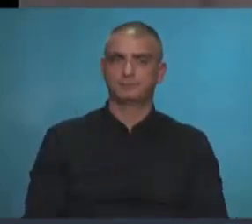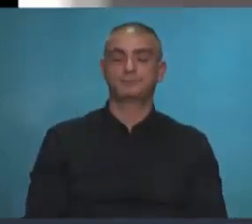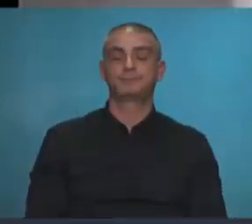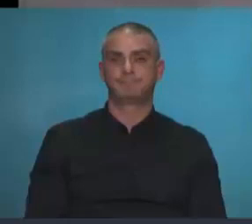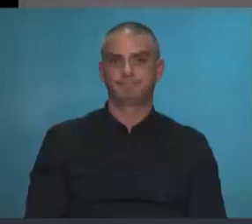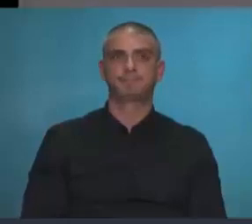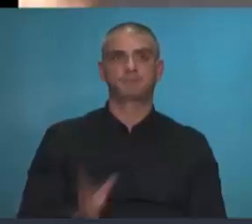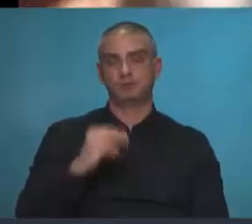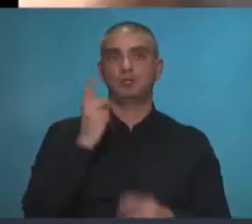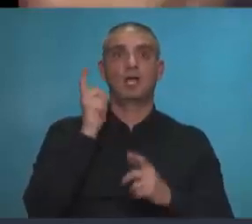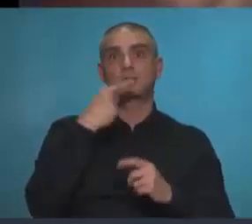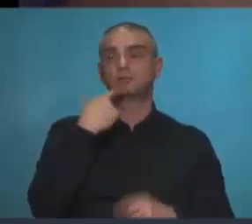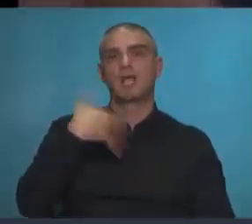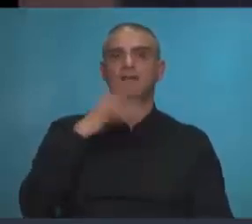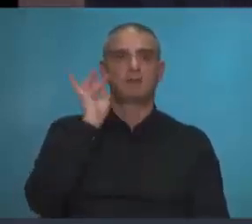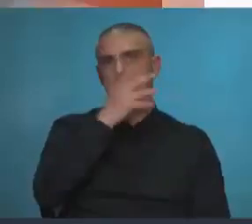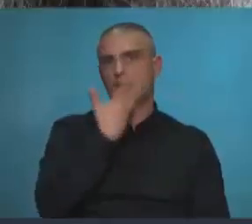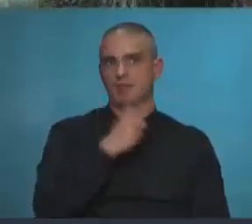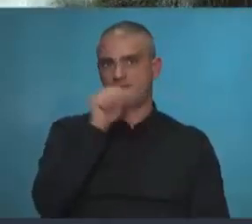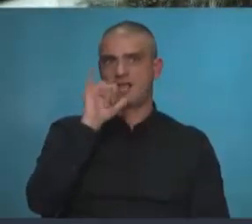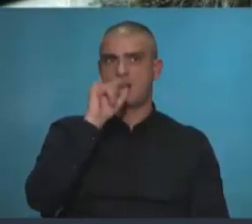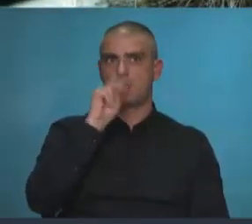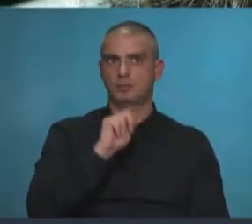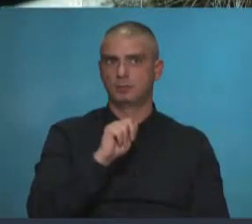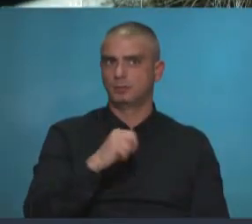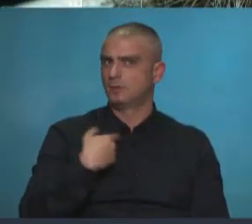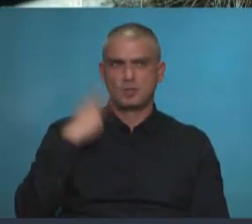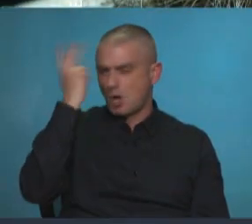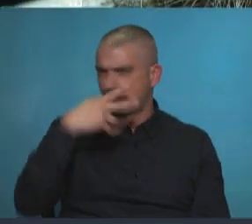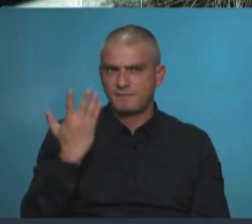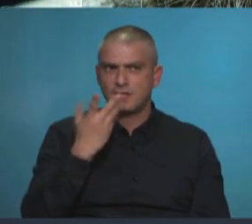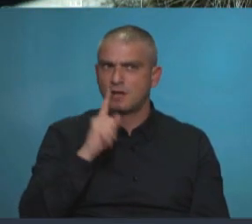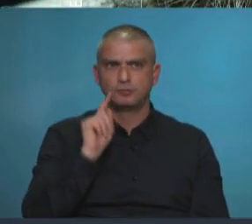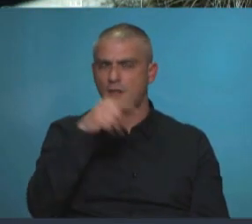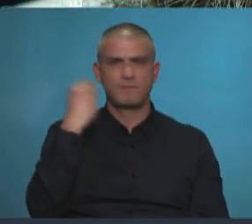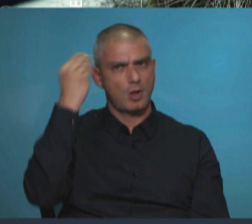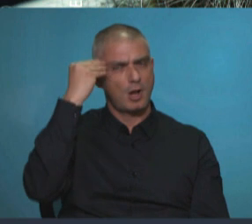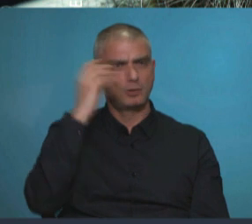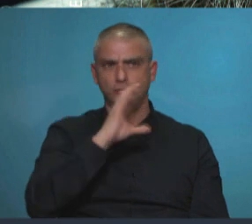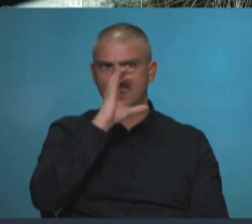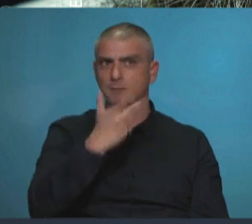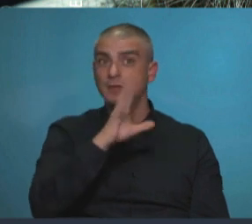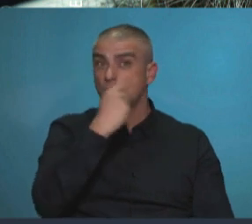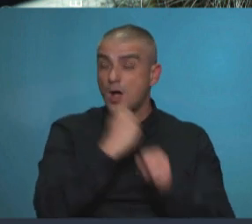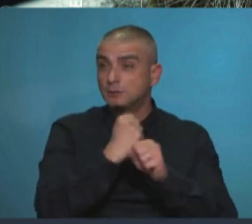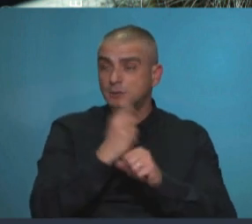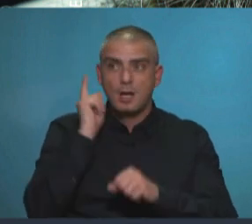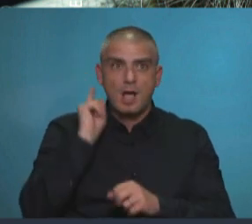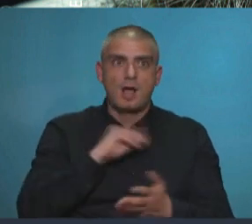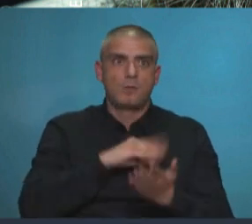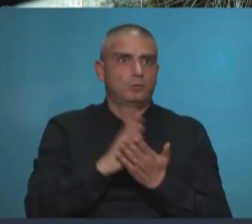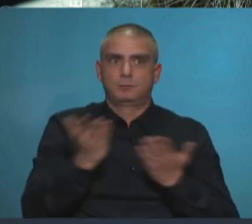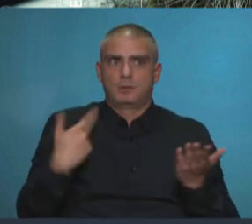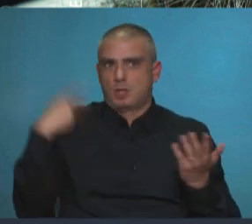ויש גם קולות חריפים יותר נגד הרב אילון. אני לא מבין איך אפשר ללכת לשיעורים שלו. אם נעשים עוולות מוסריות, אז אני